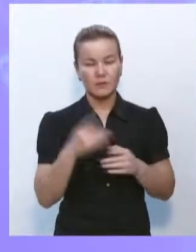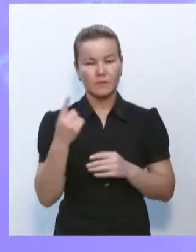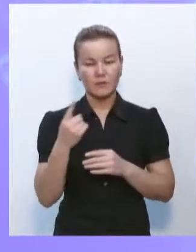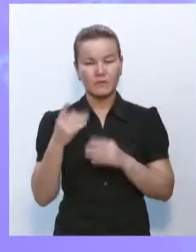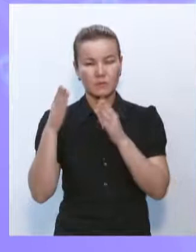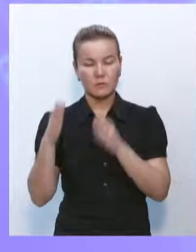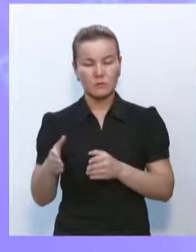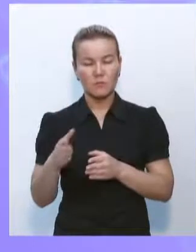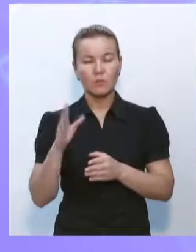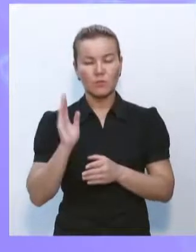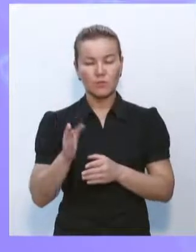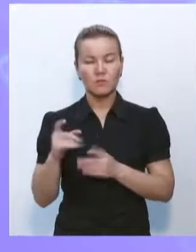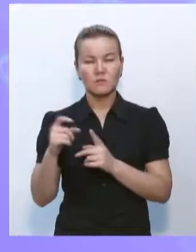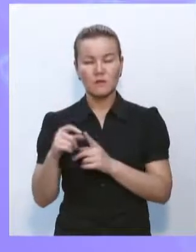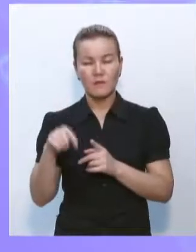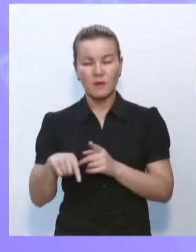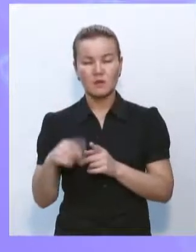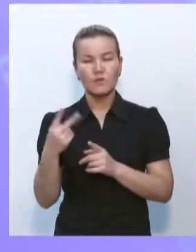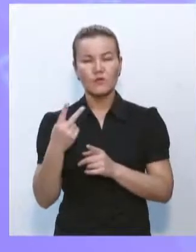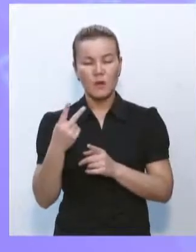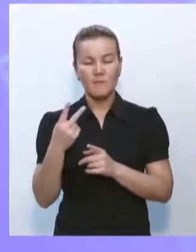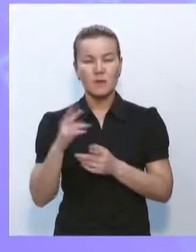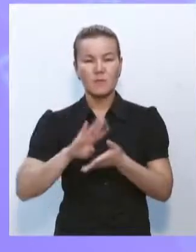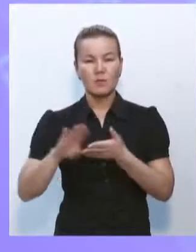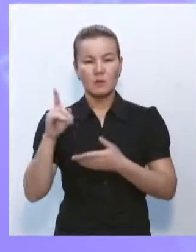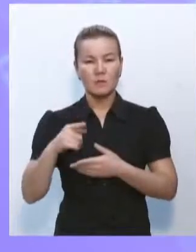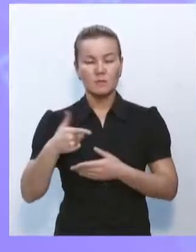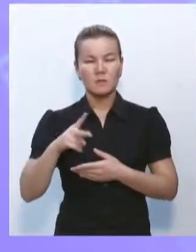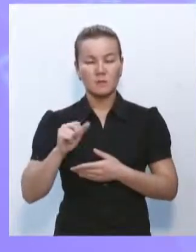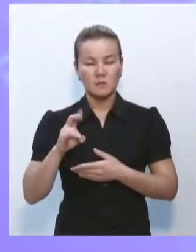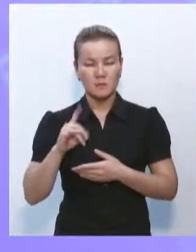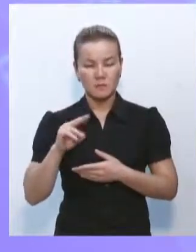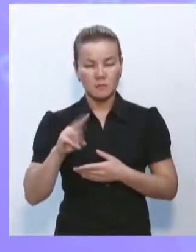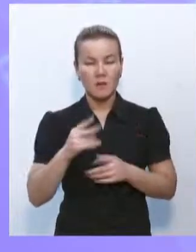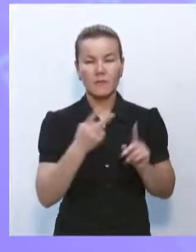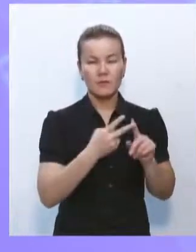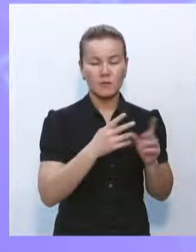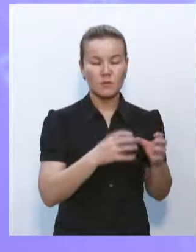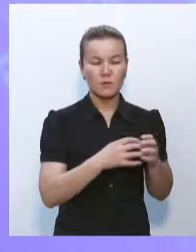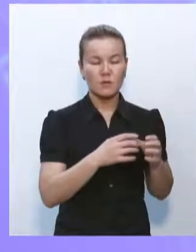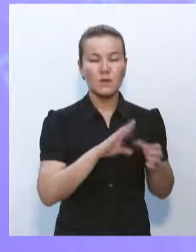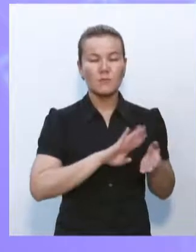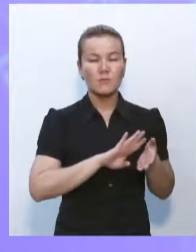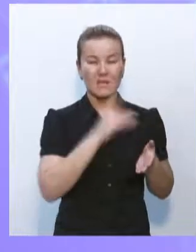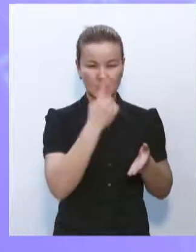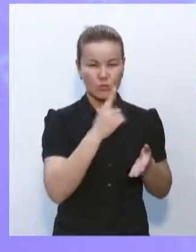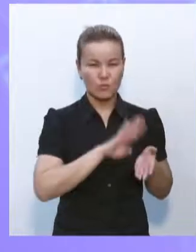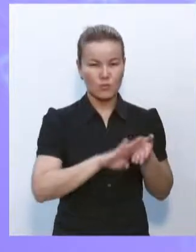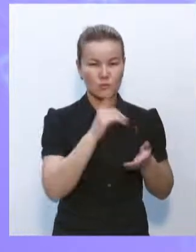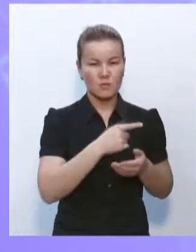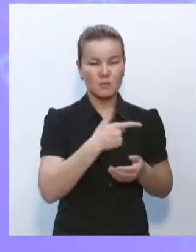первом столбике у нас будут слова с двумя безударными гласными, во втором – с одной безударной